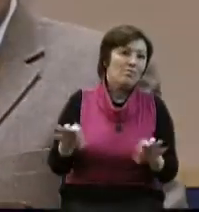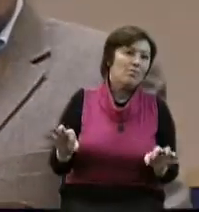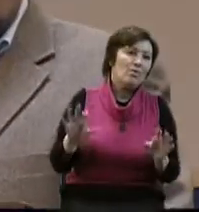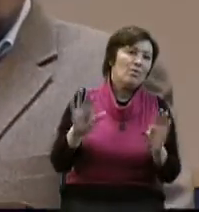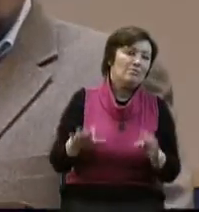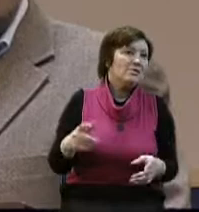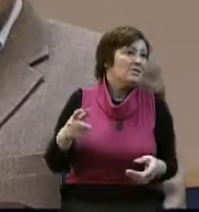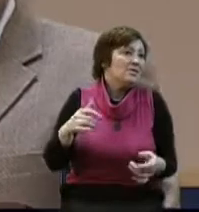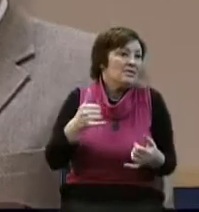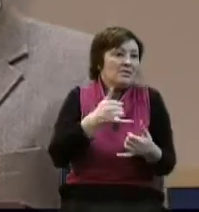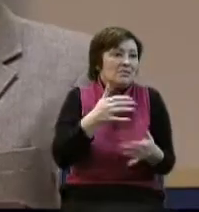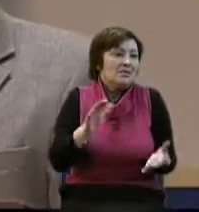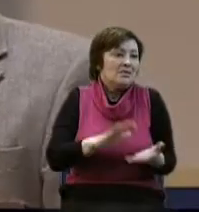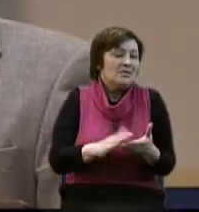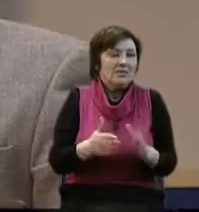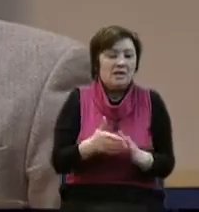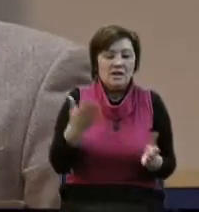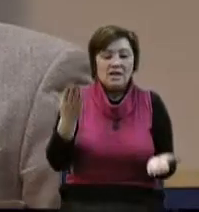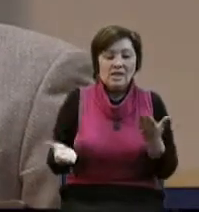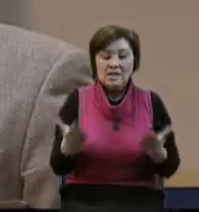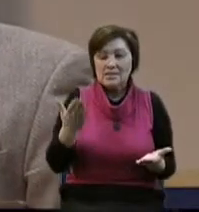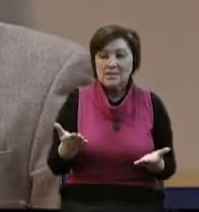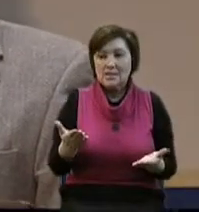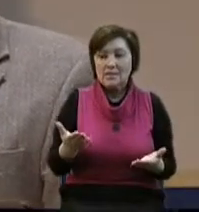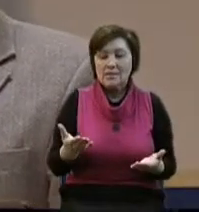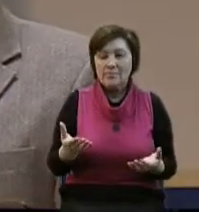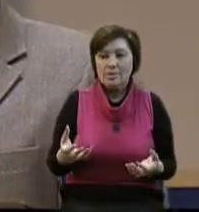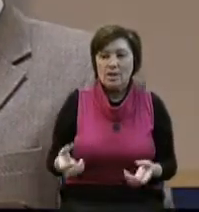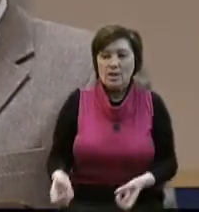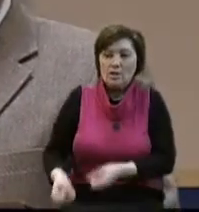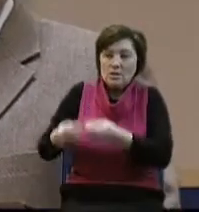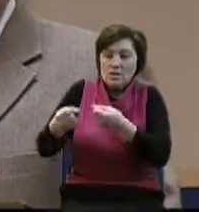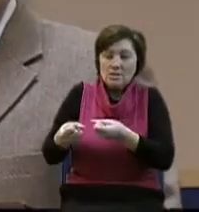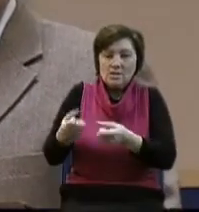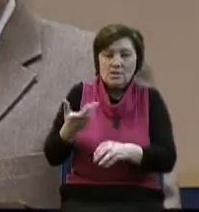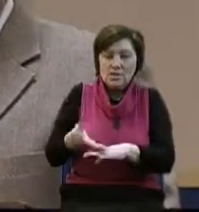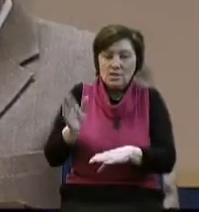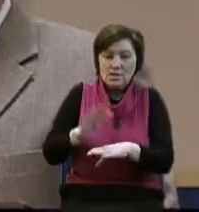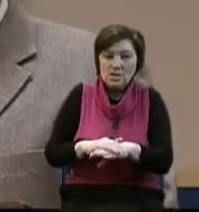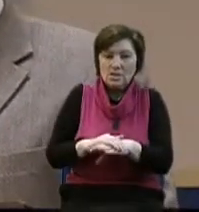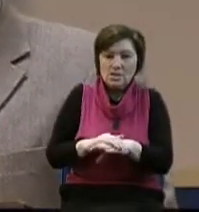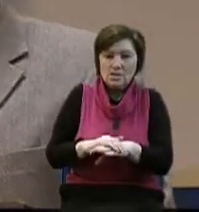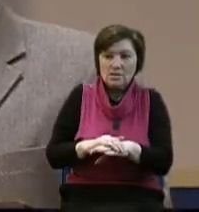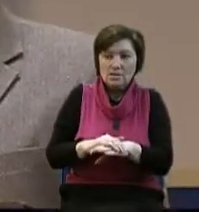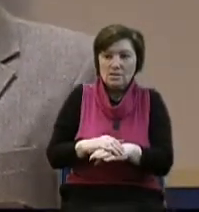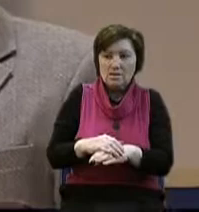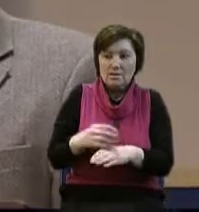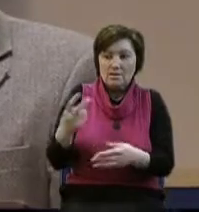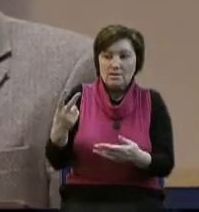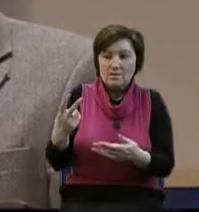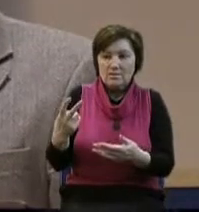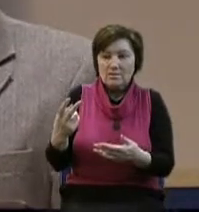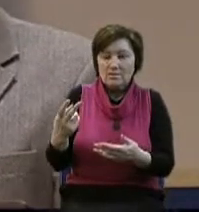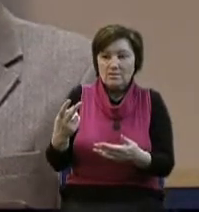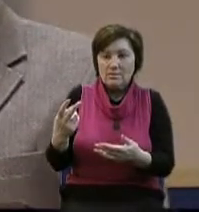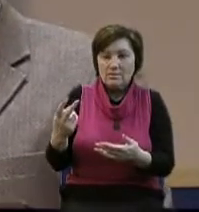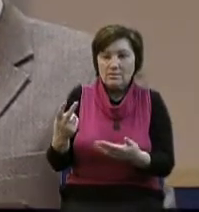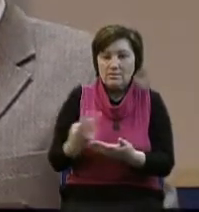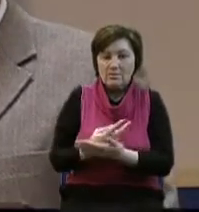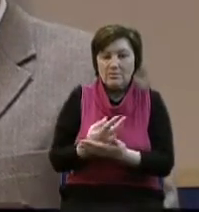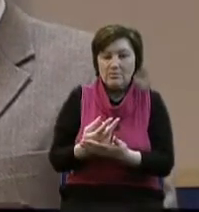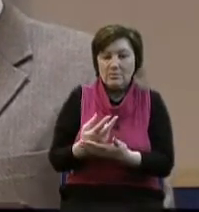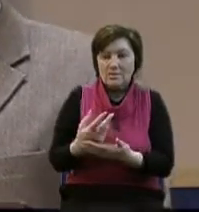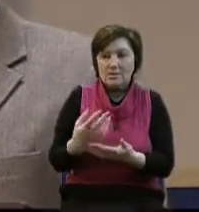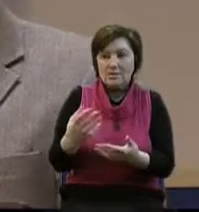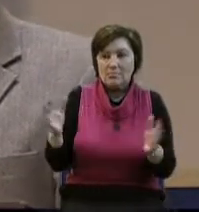Если груз весил в два раза меньше, он мог переносить его дважды. Однако ограничения в